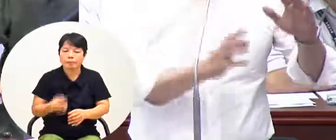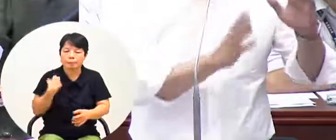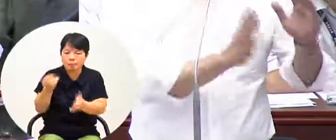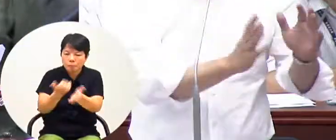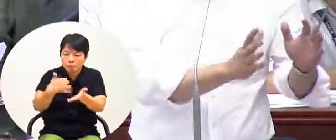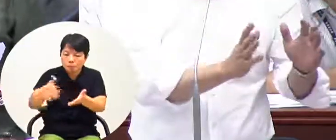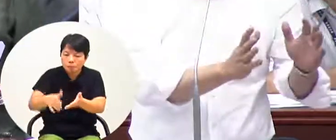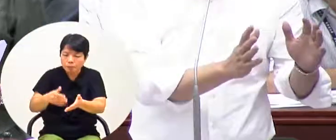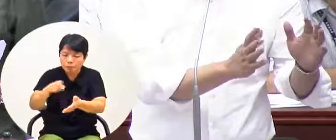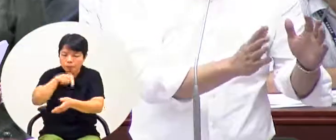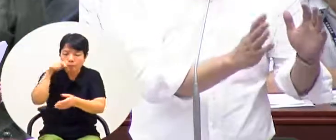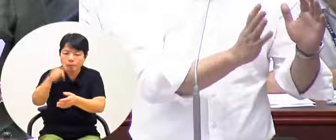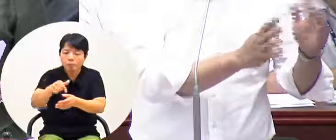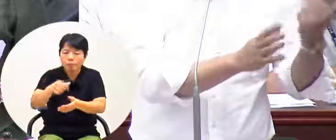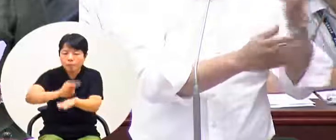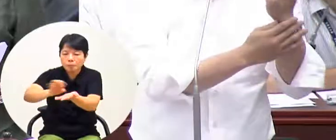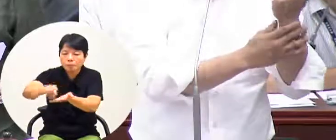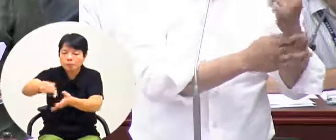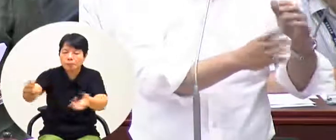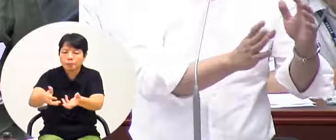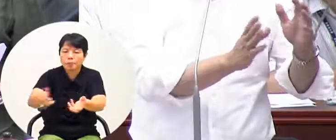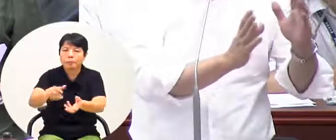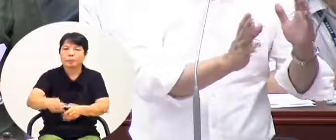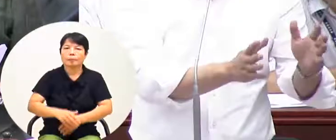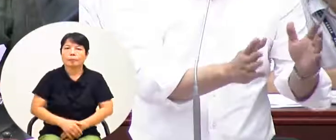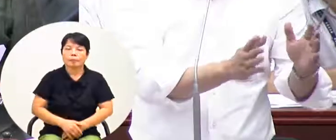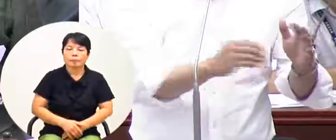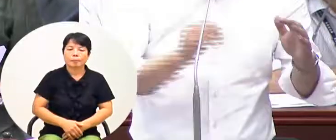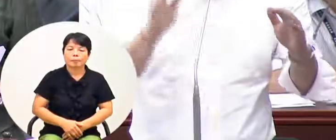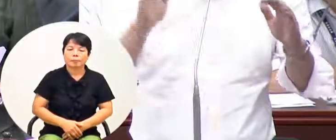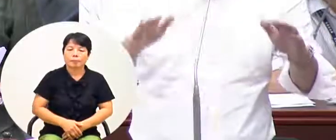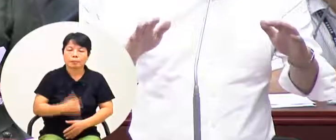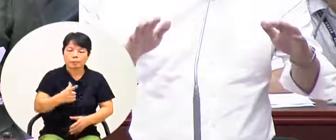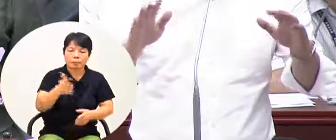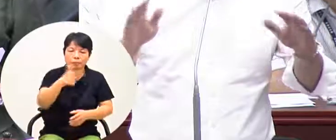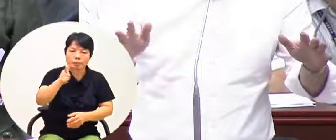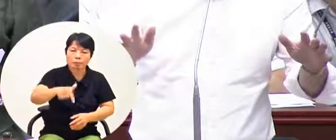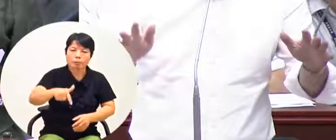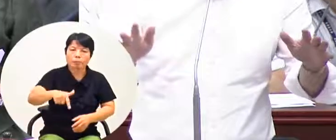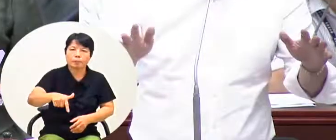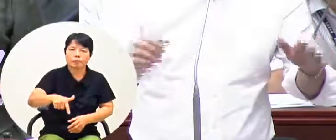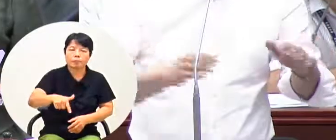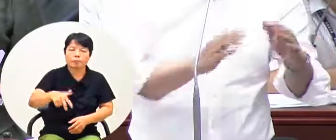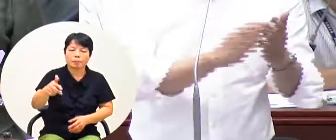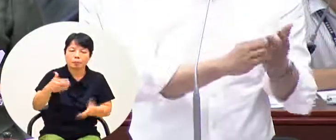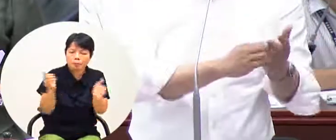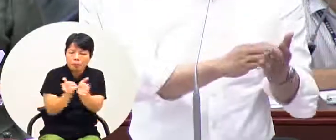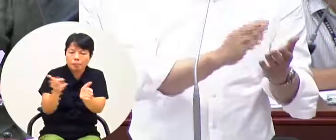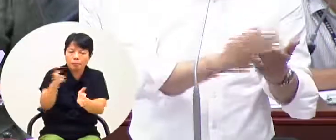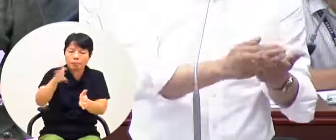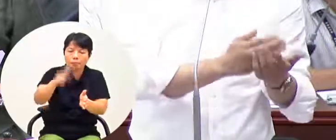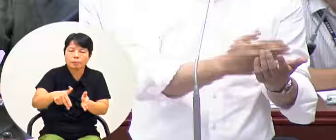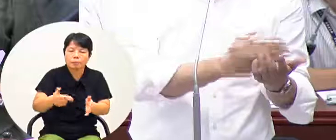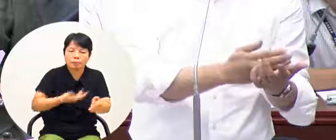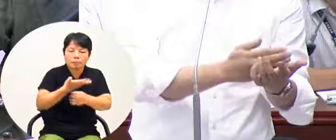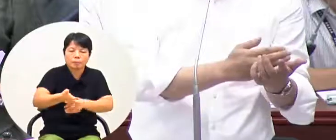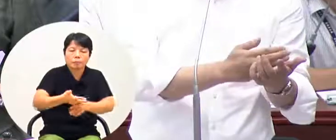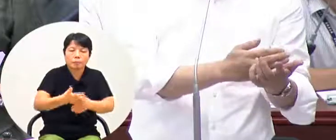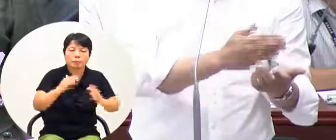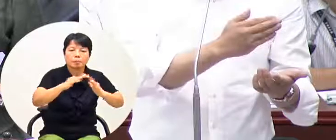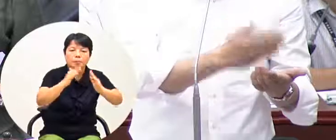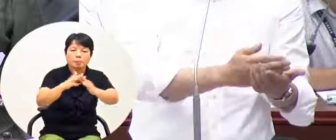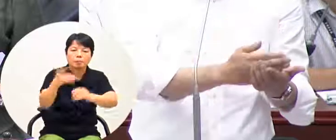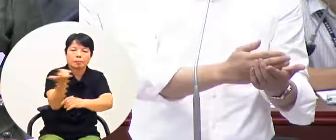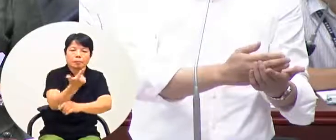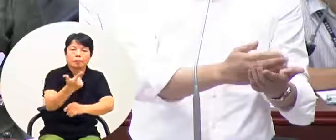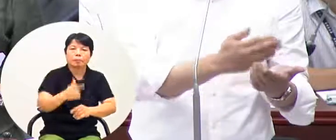外其实有很大一笔，大概是6000多户，将近7000户，它是分配给6都，它是透过所谓的包租代管。